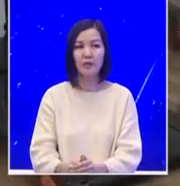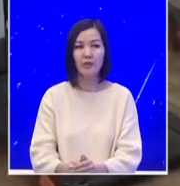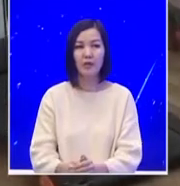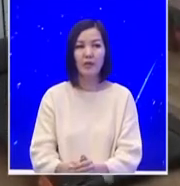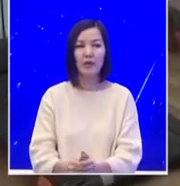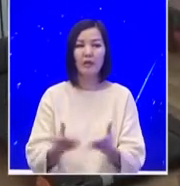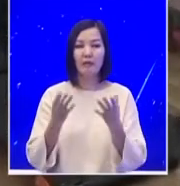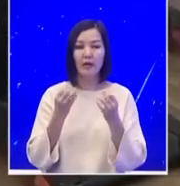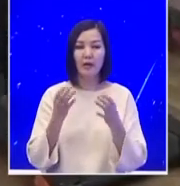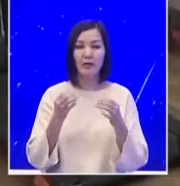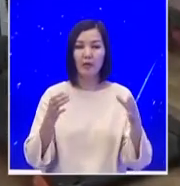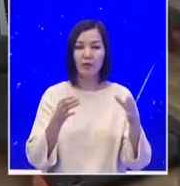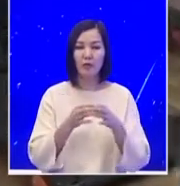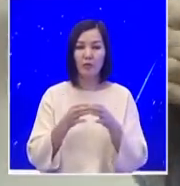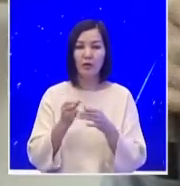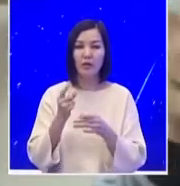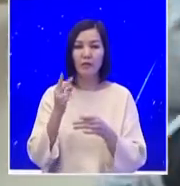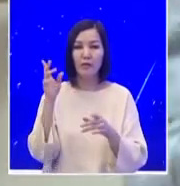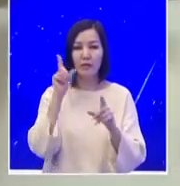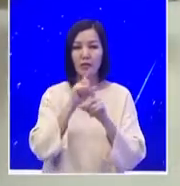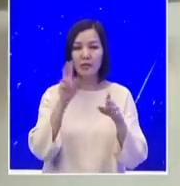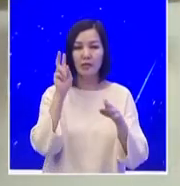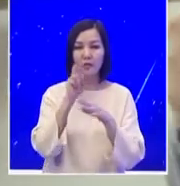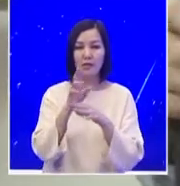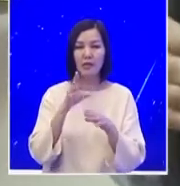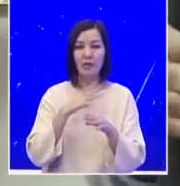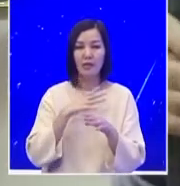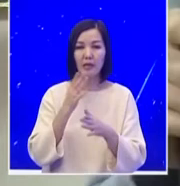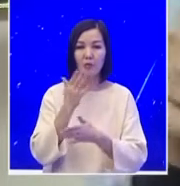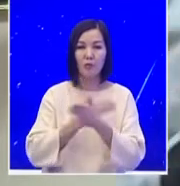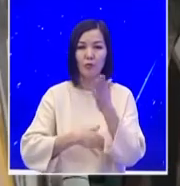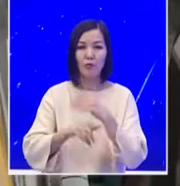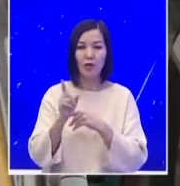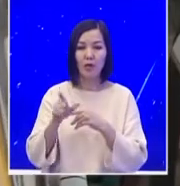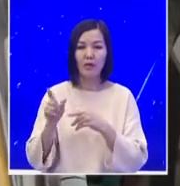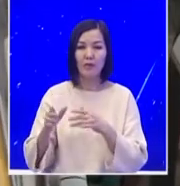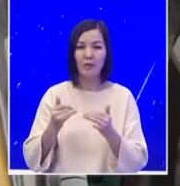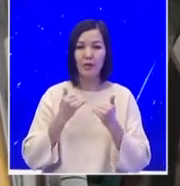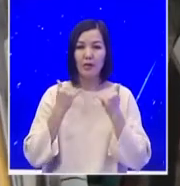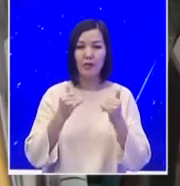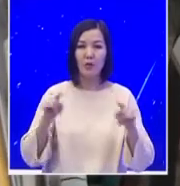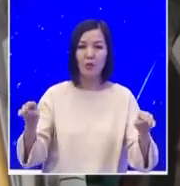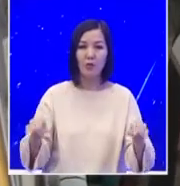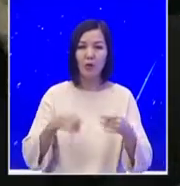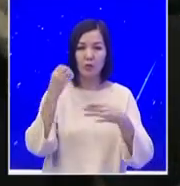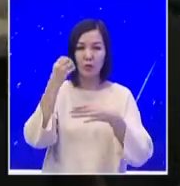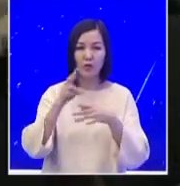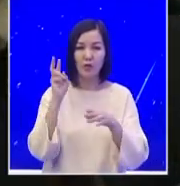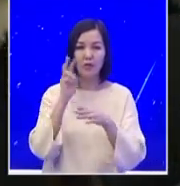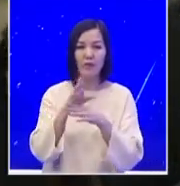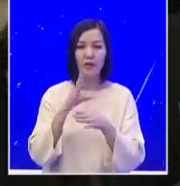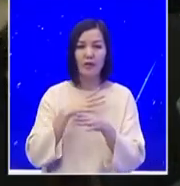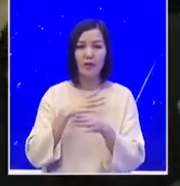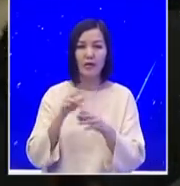Сонымен қатар арнайы топ аудандағы бірнеше нысанды аралады. Мүмкіндігі шектеулі азаматтарға арналған 16 орталығына да барды.